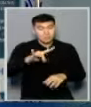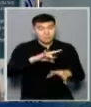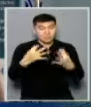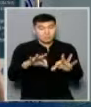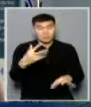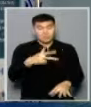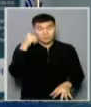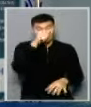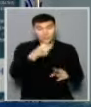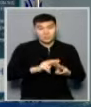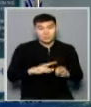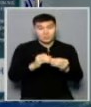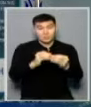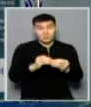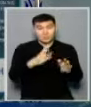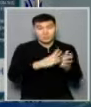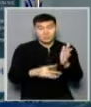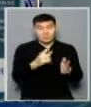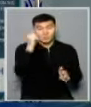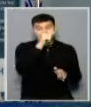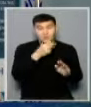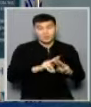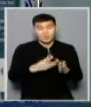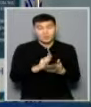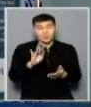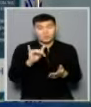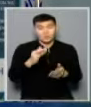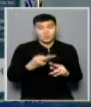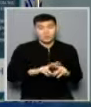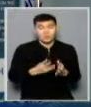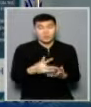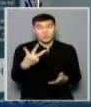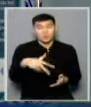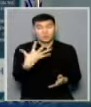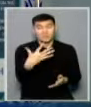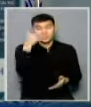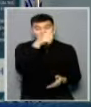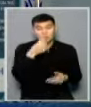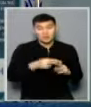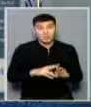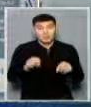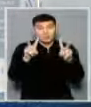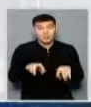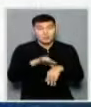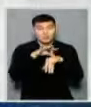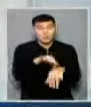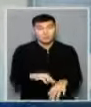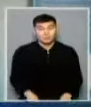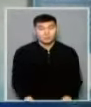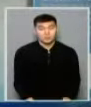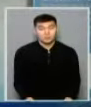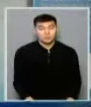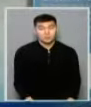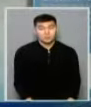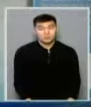тәуелсіздігінің 30 жылдығына орай және де 1980 жылы өткен 90 оқиғасының 35 жылдығына орай арнайы ұйымдастырылып жасалып отыр. Бұл